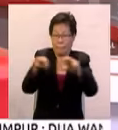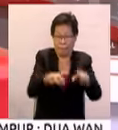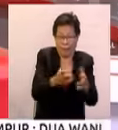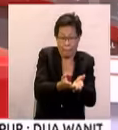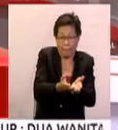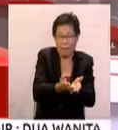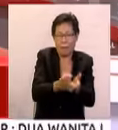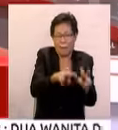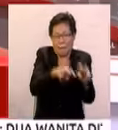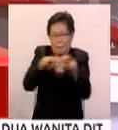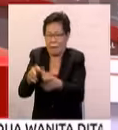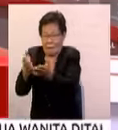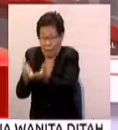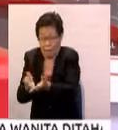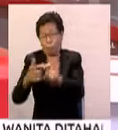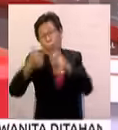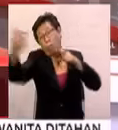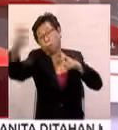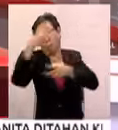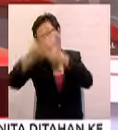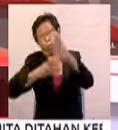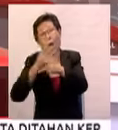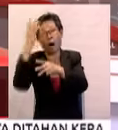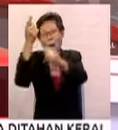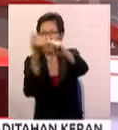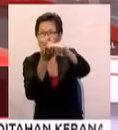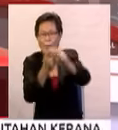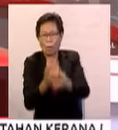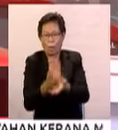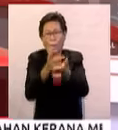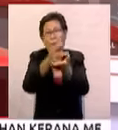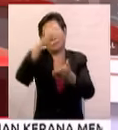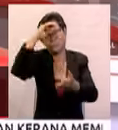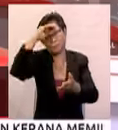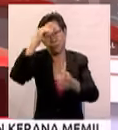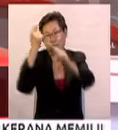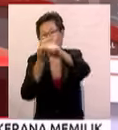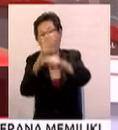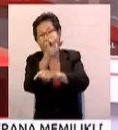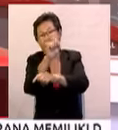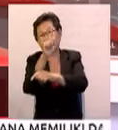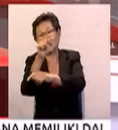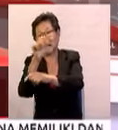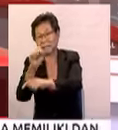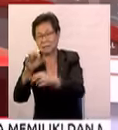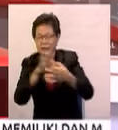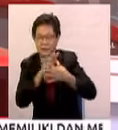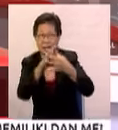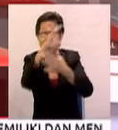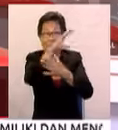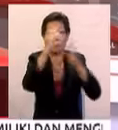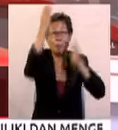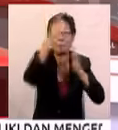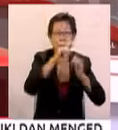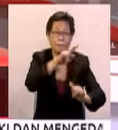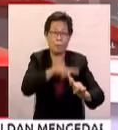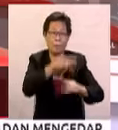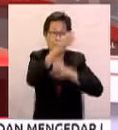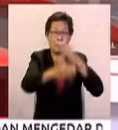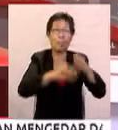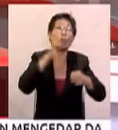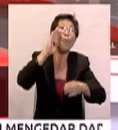kapal STS terbesar di dunia yang akan dibina di Pelabuhan Johor. Pembinaan STS itu kerjasama antara syarikat tempatan milik